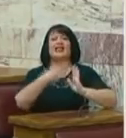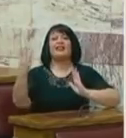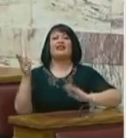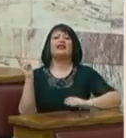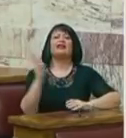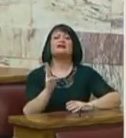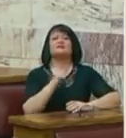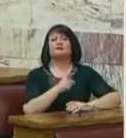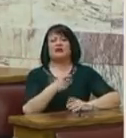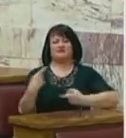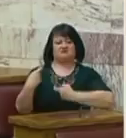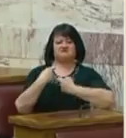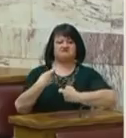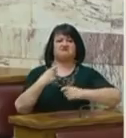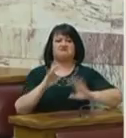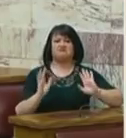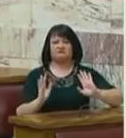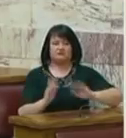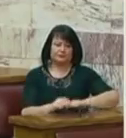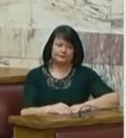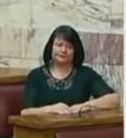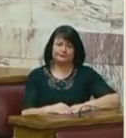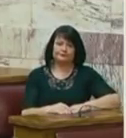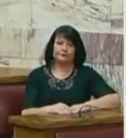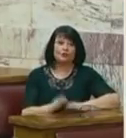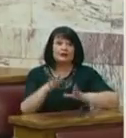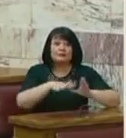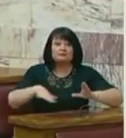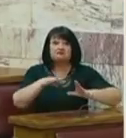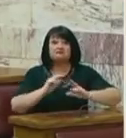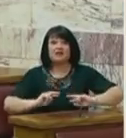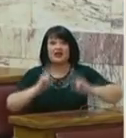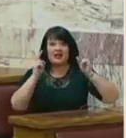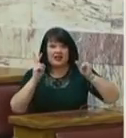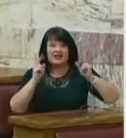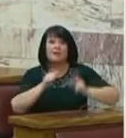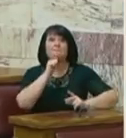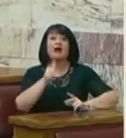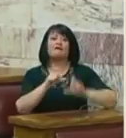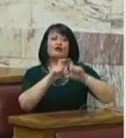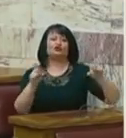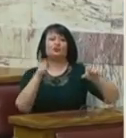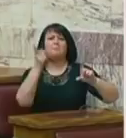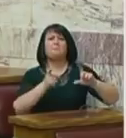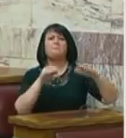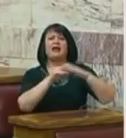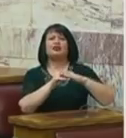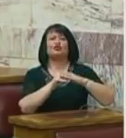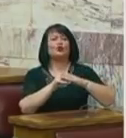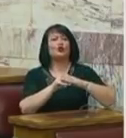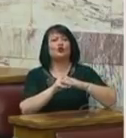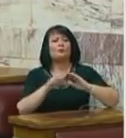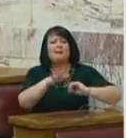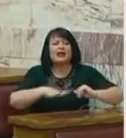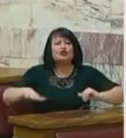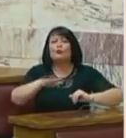λόγος, η ανάδειξη των εσωτερικών εχθρών, του μαύρου μετόπου, όπου μαύρο μέτωπο είναι